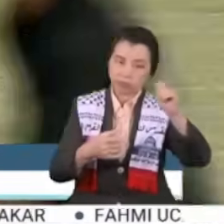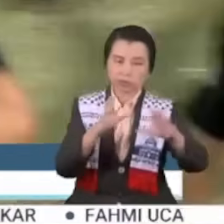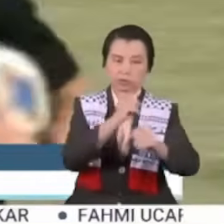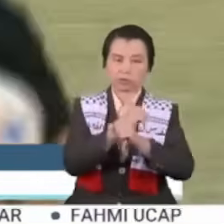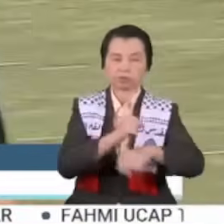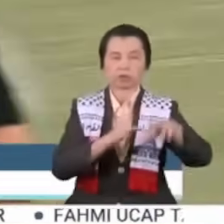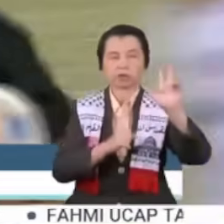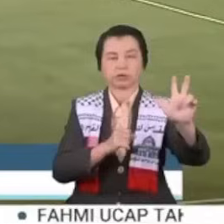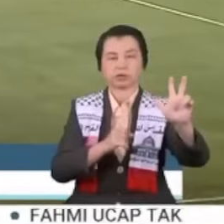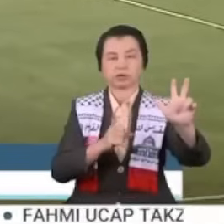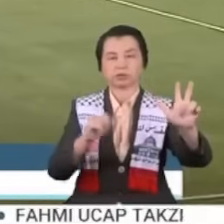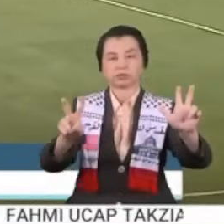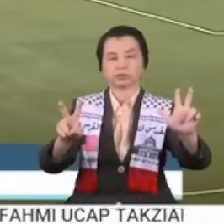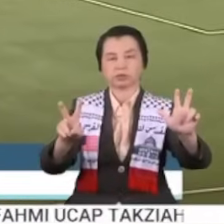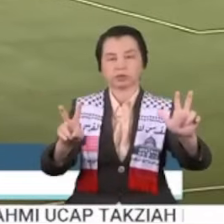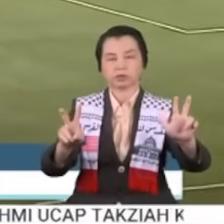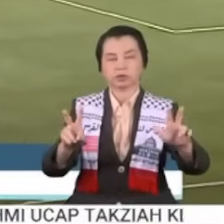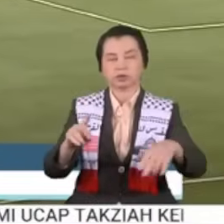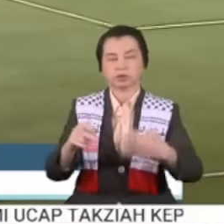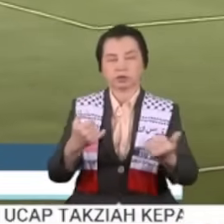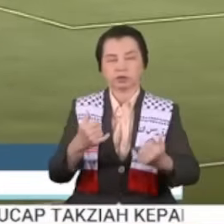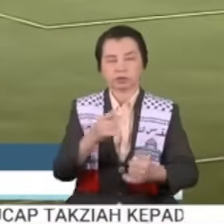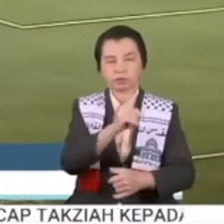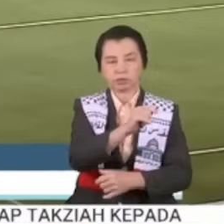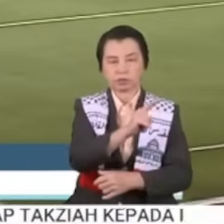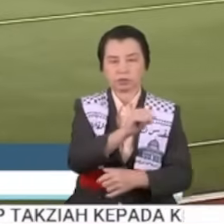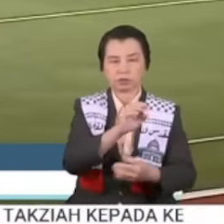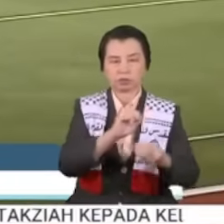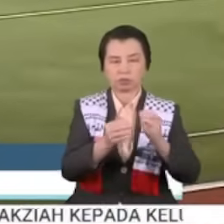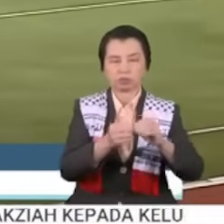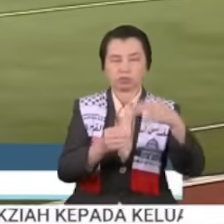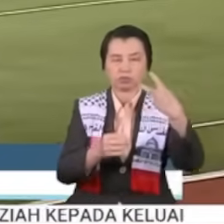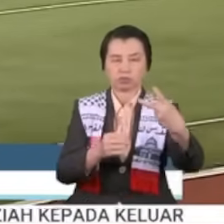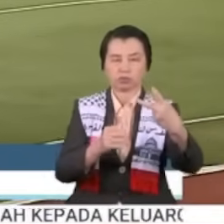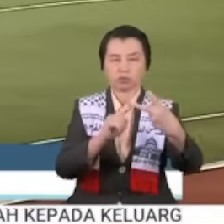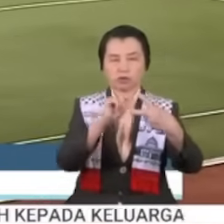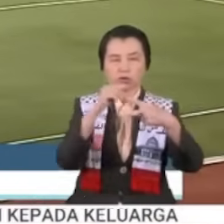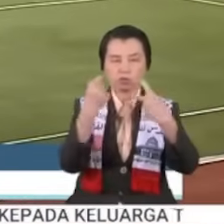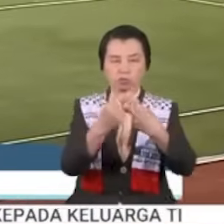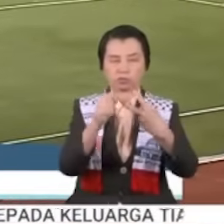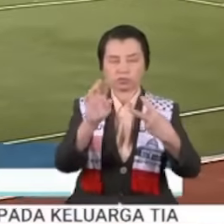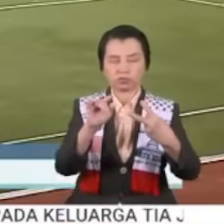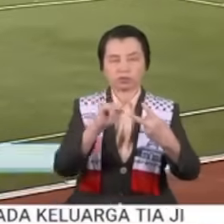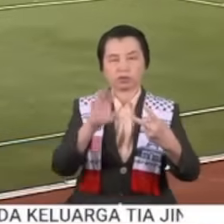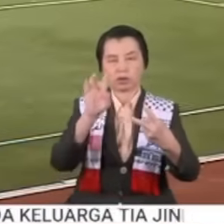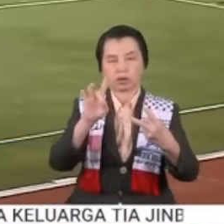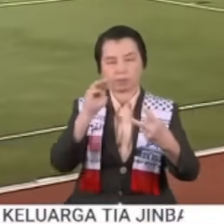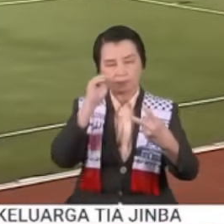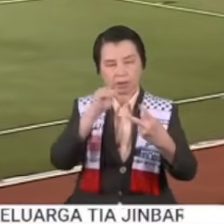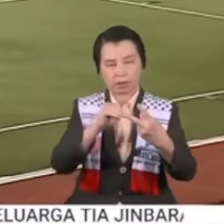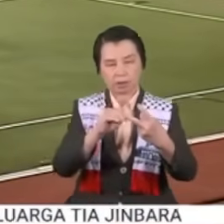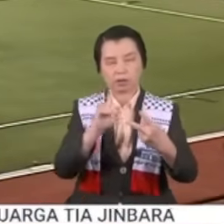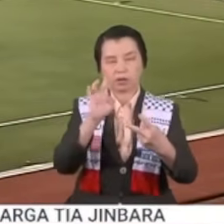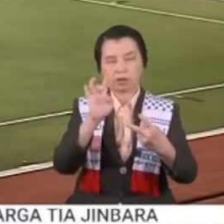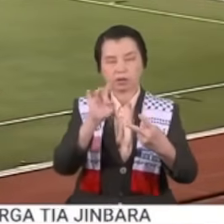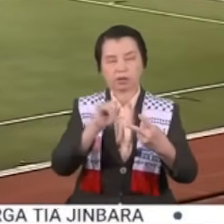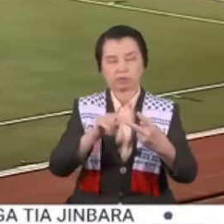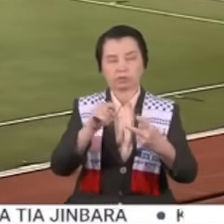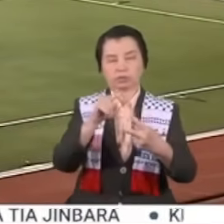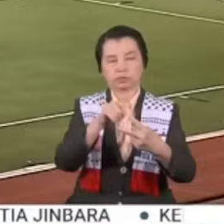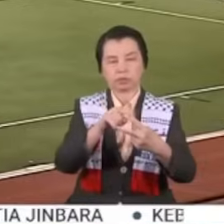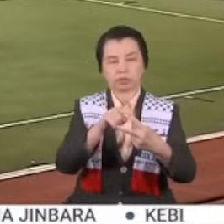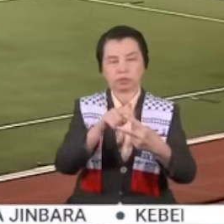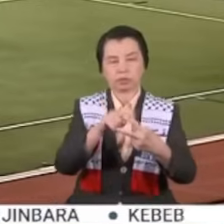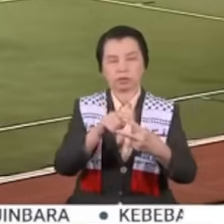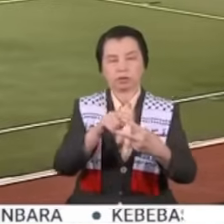tiga mata penting di tempat lawan TFC kini menghuni kedudukan kedua kumpulan G dengan lapan mata ketinggalan satu mata di belakang